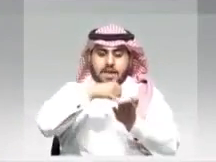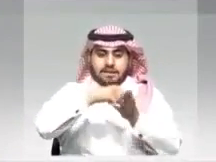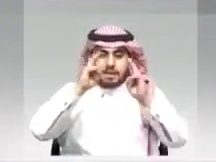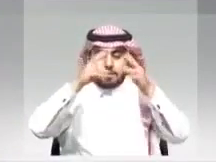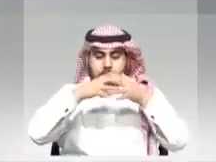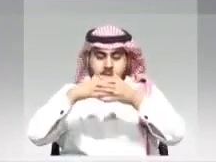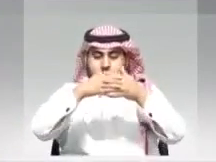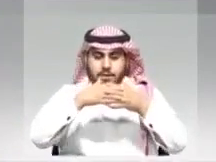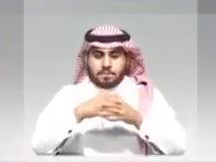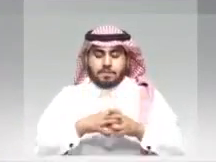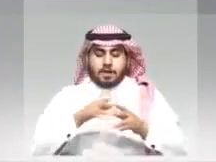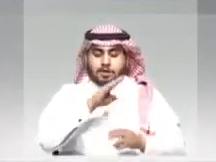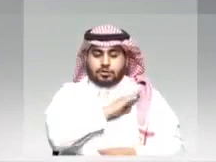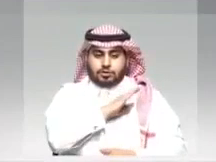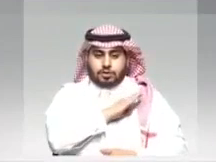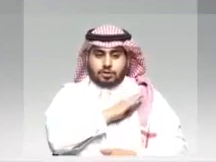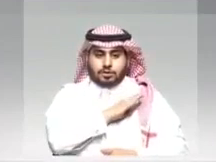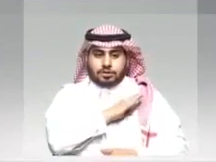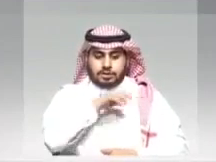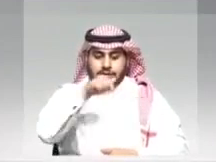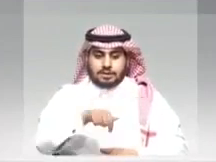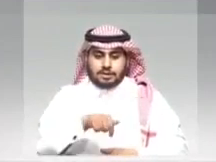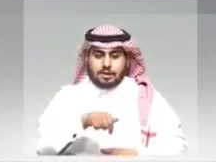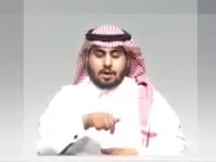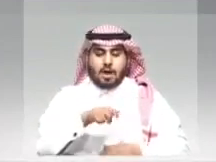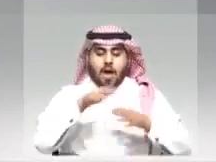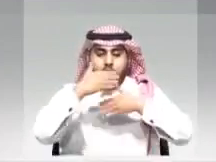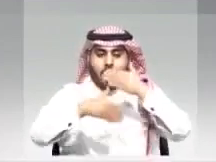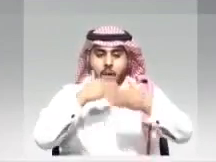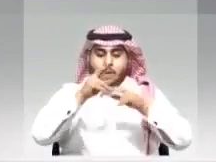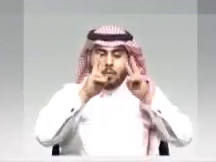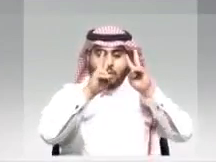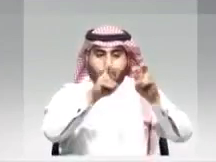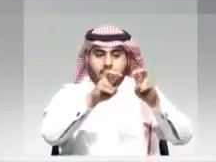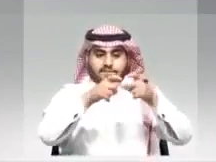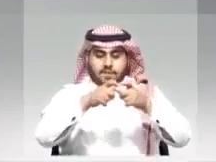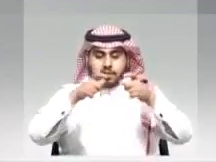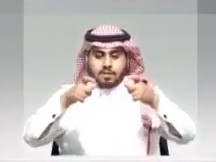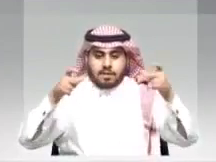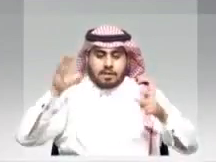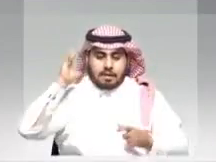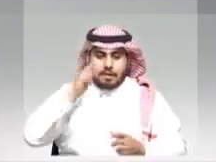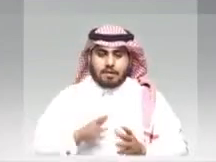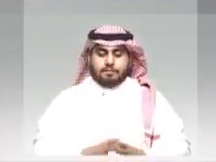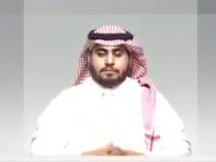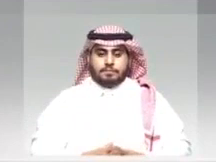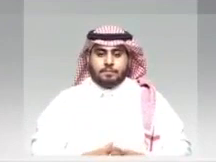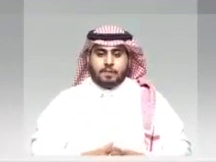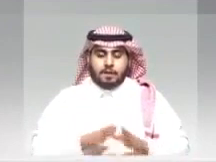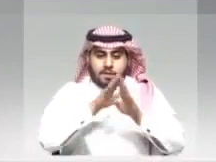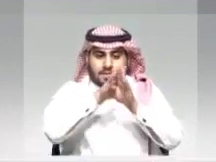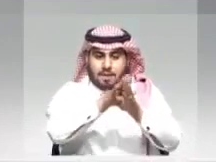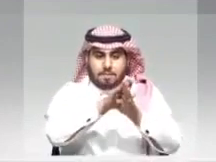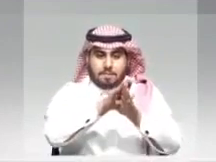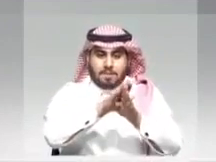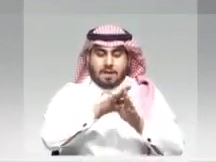الأمريكية قائلا إن الجيش الأمريكي سيستخدم وسائل غير مباشرة للحد من توسع إيران في المنطقة. وقال إن الدعم